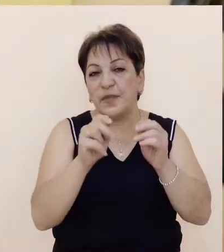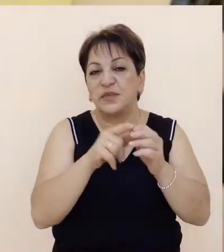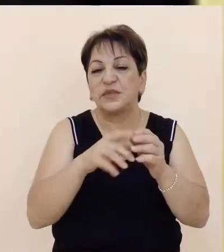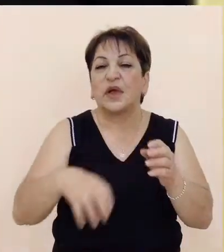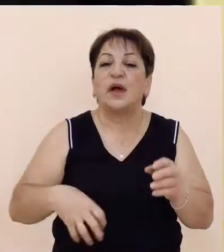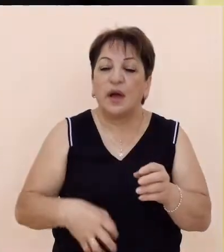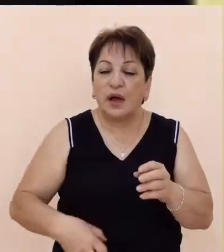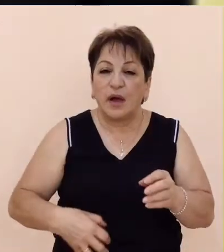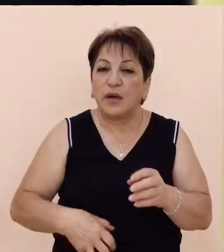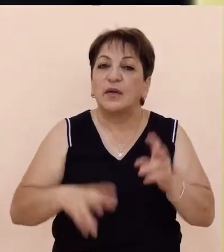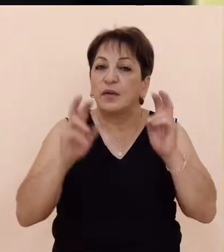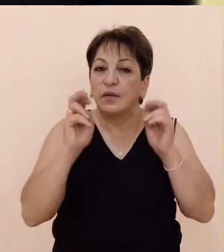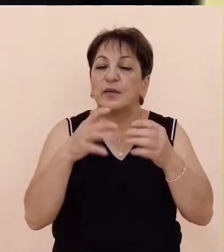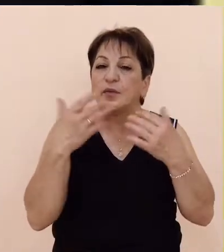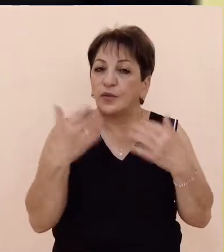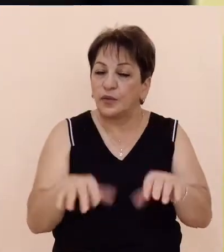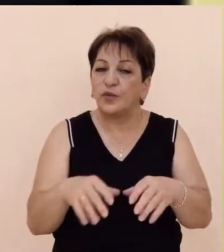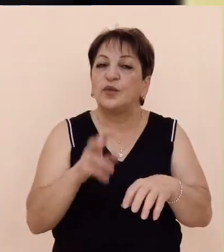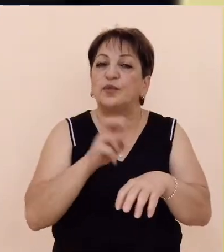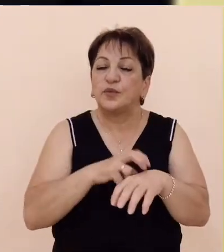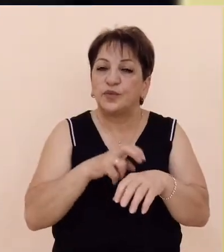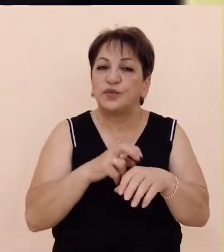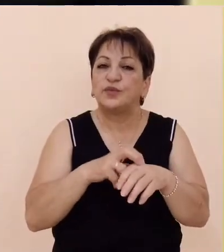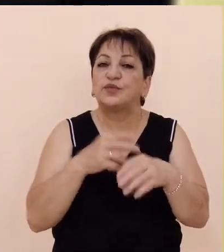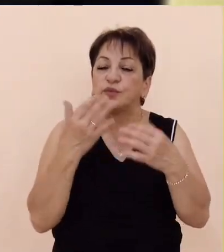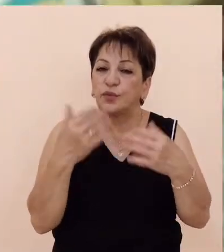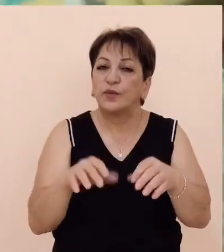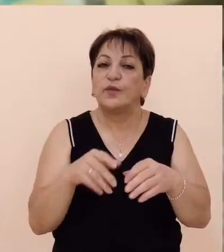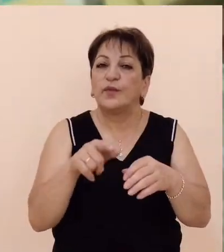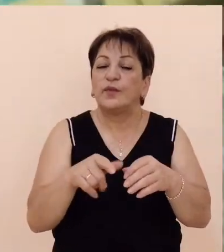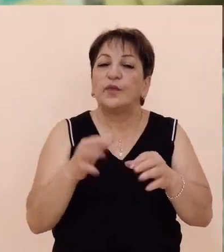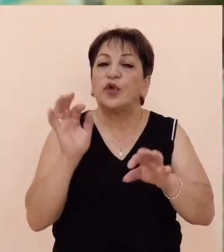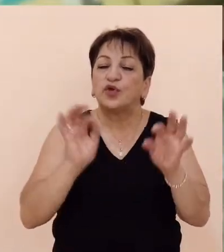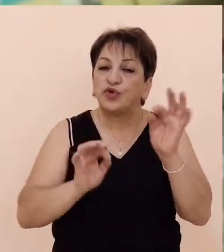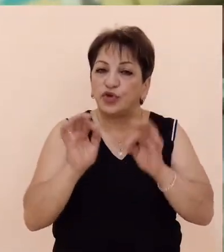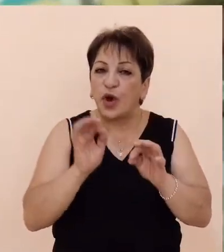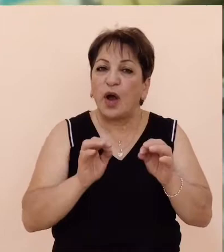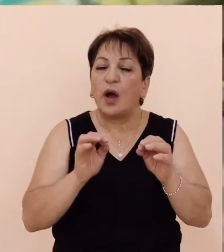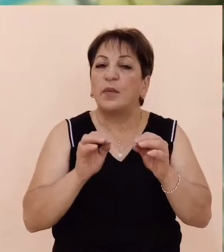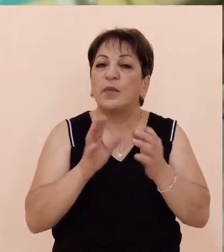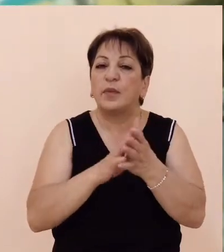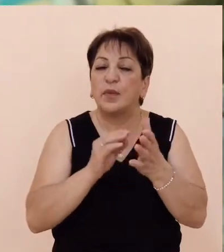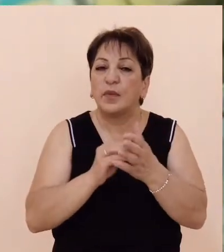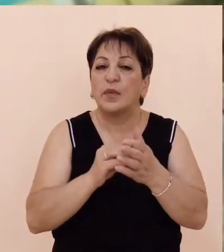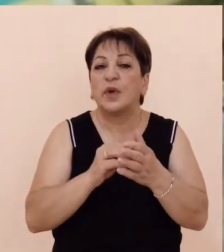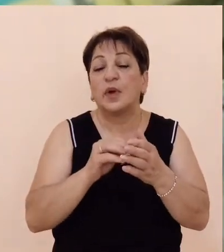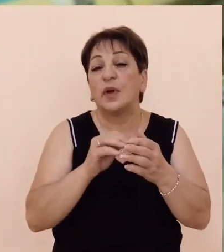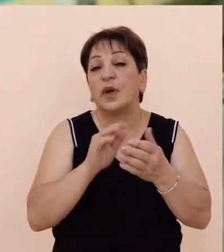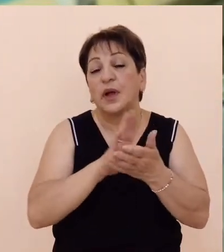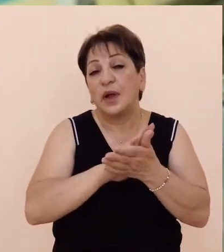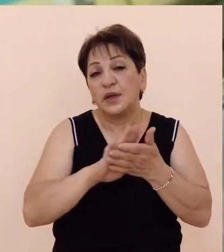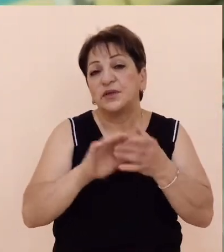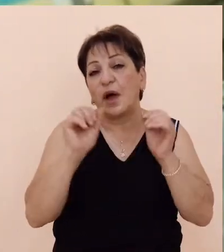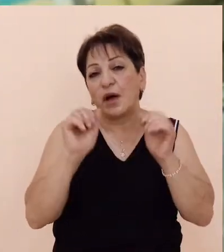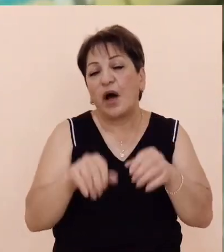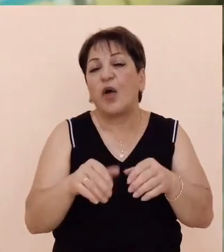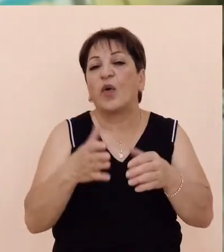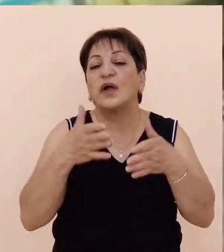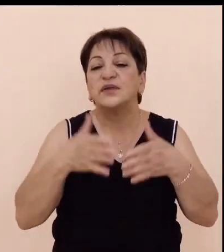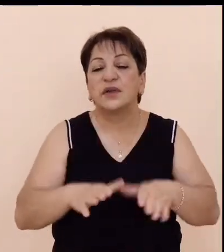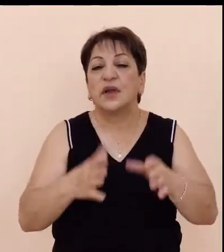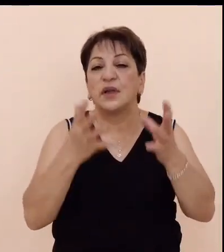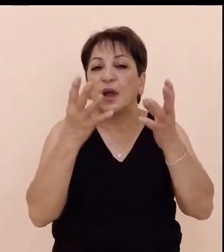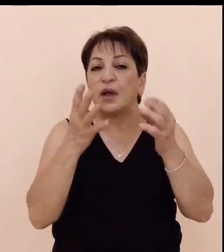գերձայնային հետազոտության արդյունքում բժիշկը ելնելով պտղի չափերից արդեն հստակ կարող է որոշել